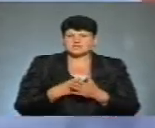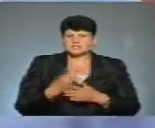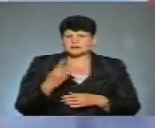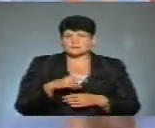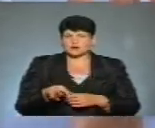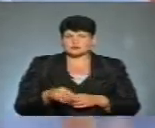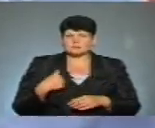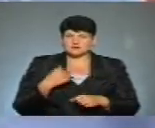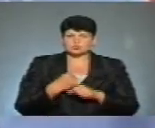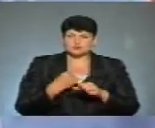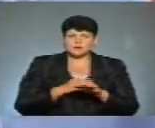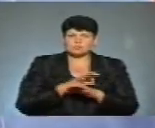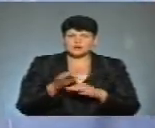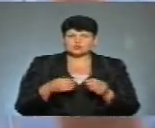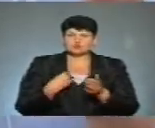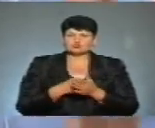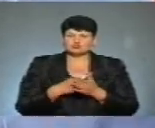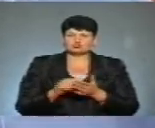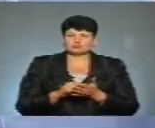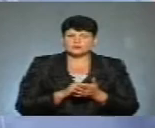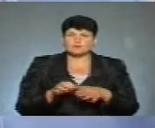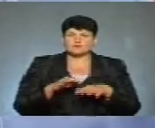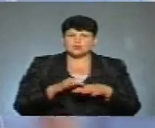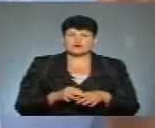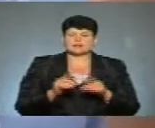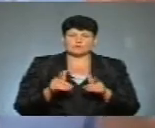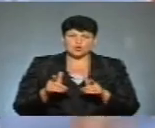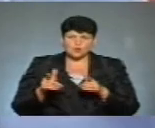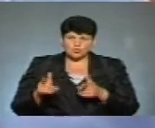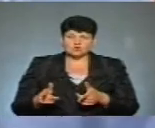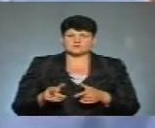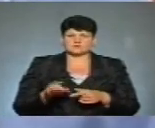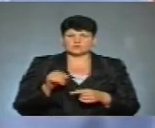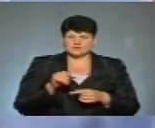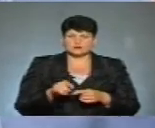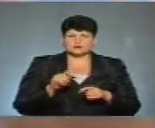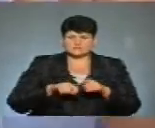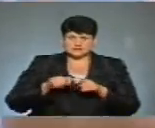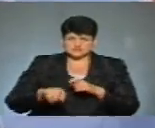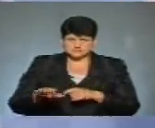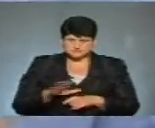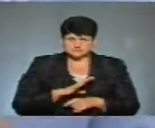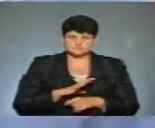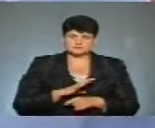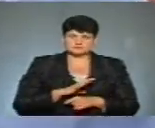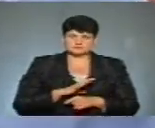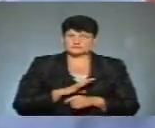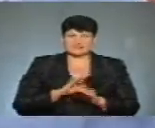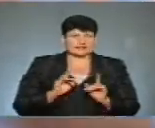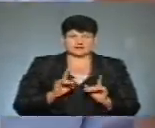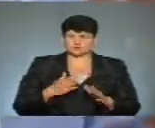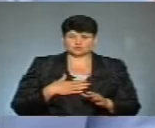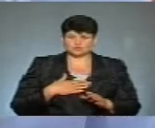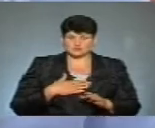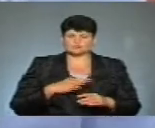мільйони. Ми розробили проектно-кошторисну документацію, провели її погодження, вона пройшла відповідні експертизи. Не лише в нас, вона